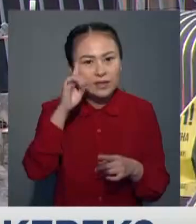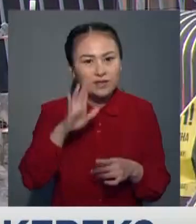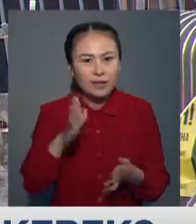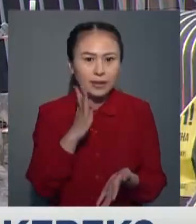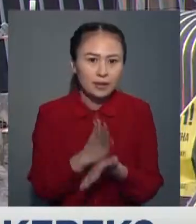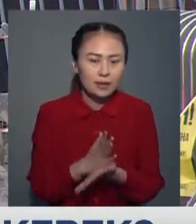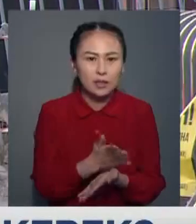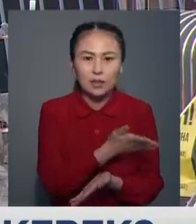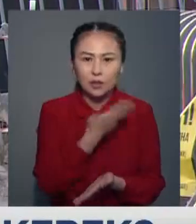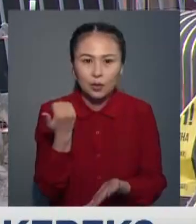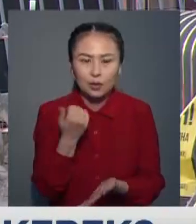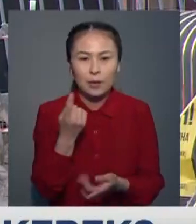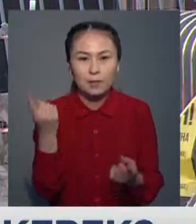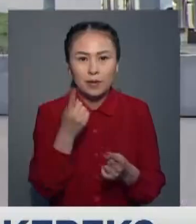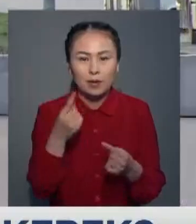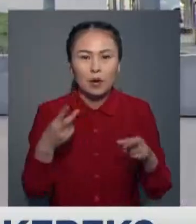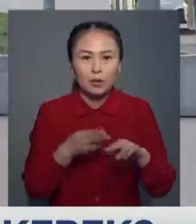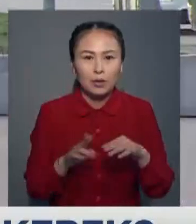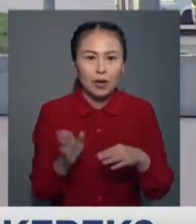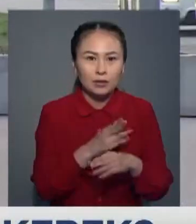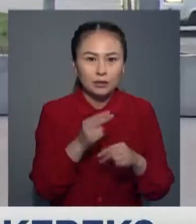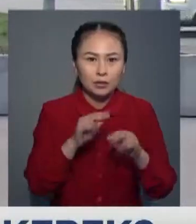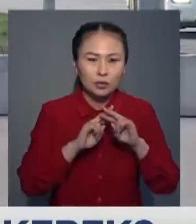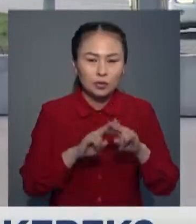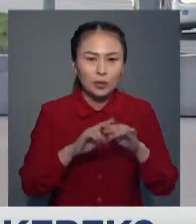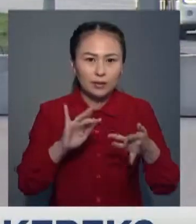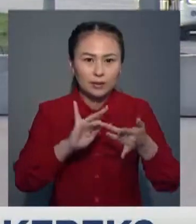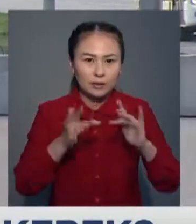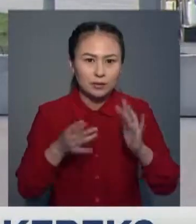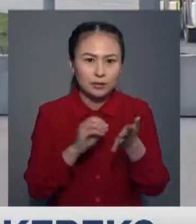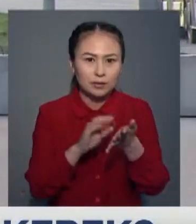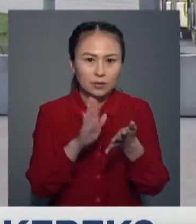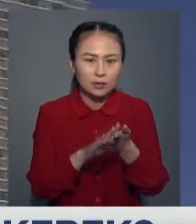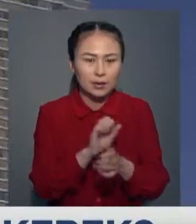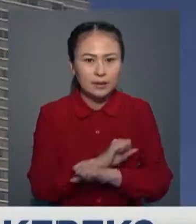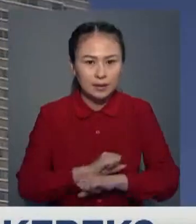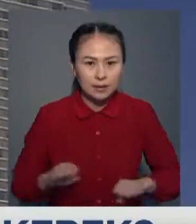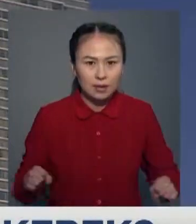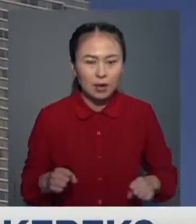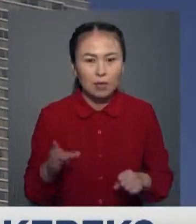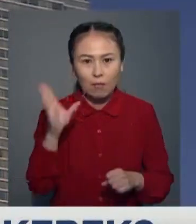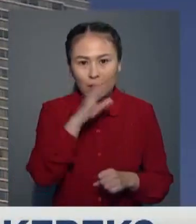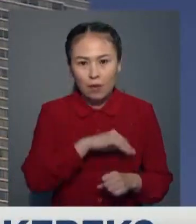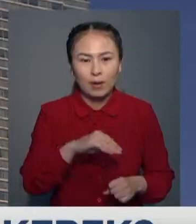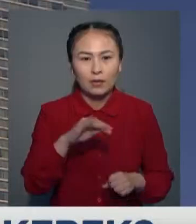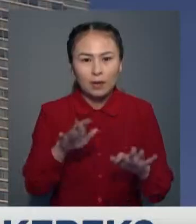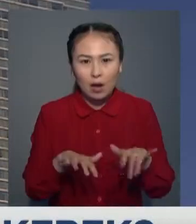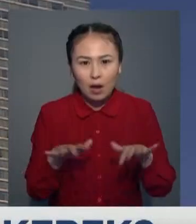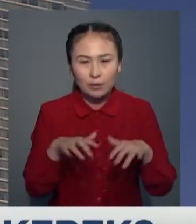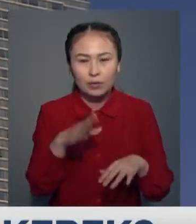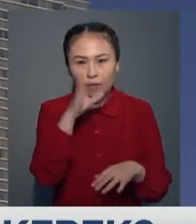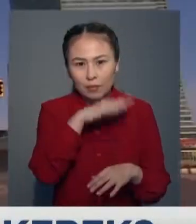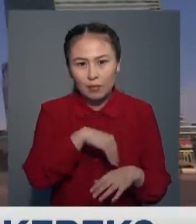көз жеткізіп алған жөн, сондай ақ жеке шоттарды әлеуметтік желіге жүктеуге болмайды. Әйтпесе хакерлердің